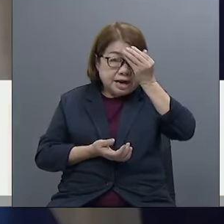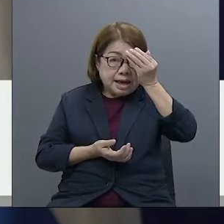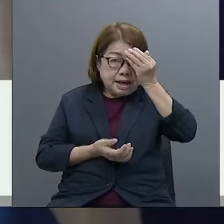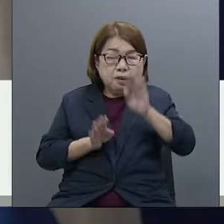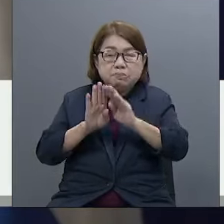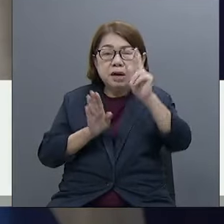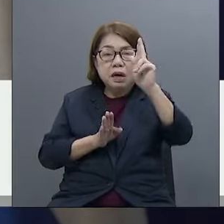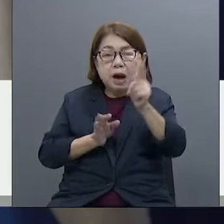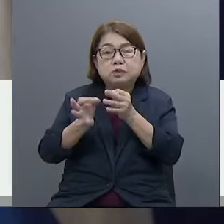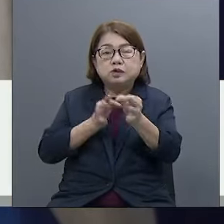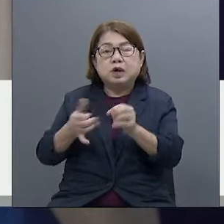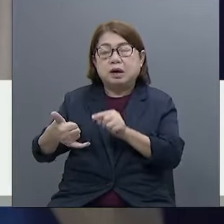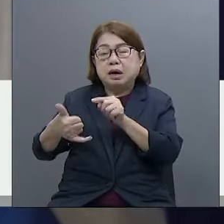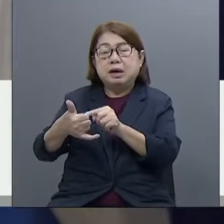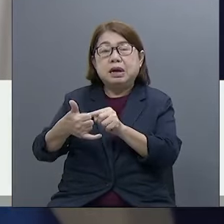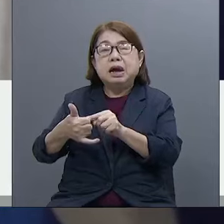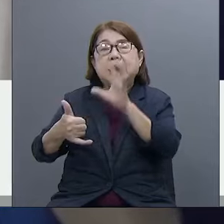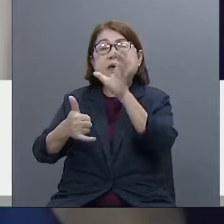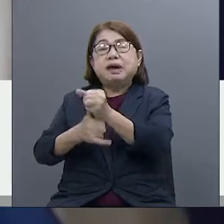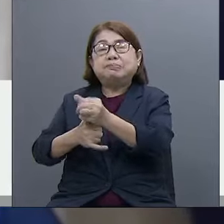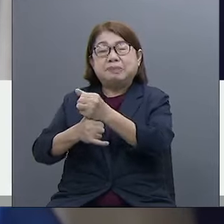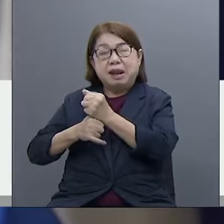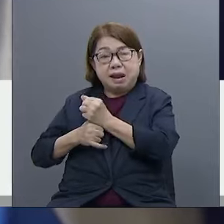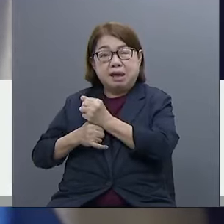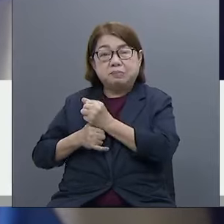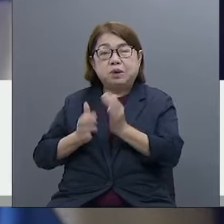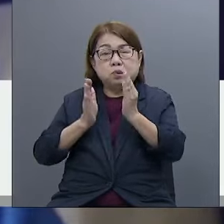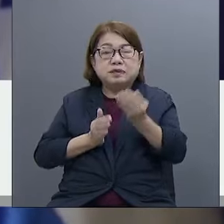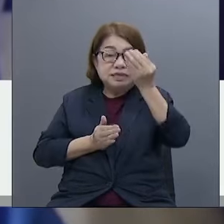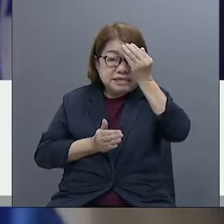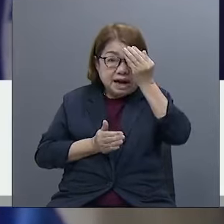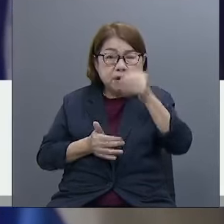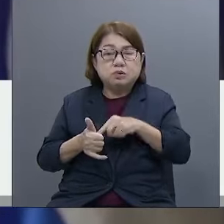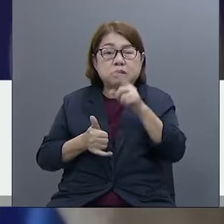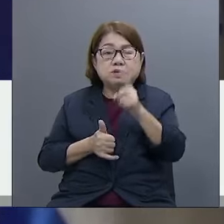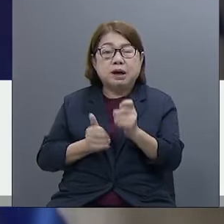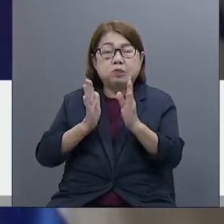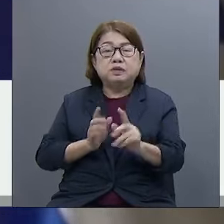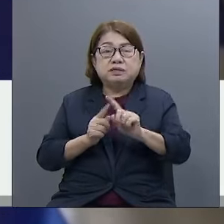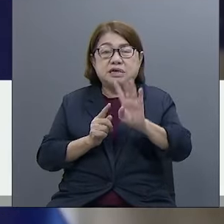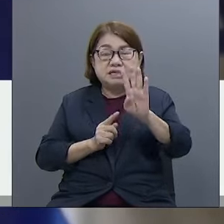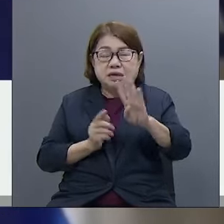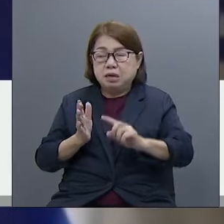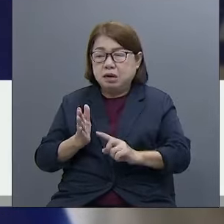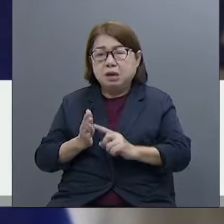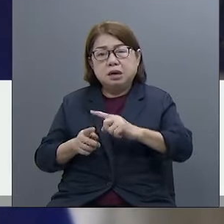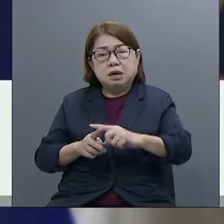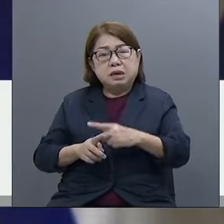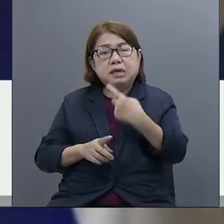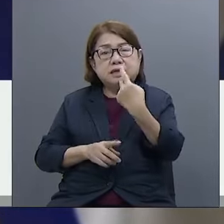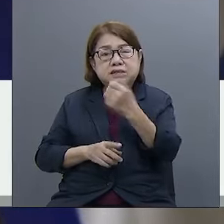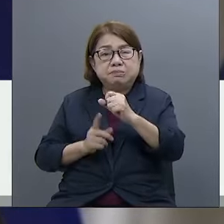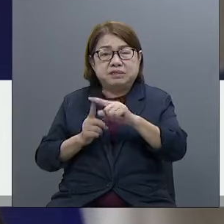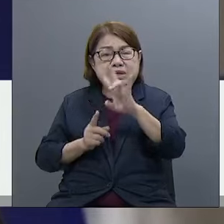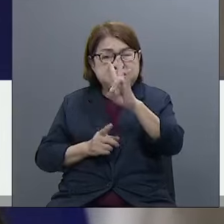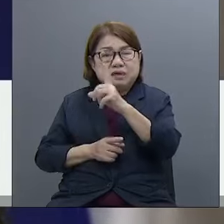างของตัวประกันชาวอิสราเอลในกาซาครับซึ่งเป็นรายที่4โดยพบว่าเสียชีวิตตั้งแต่วันที่7ตุลาคมที่ผ่านมาด้วยน้ำ